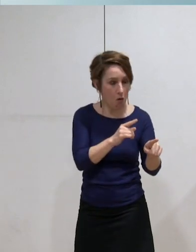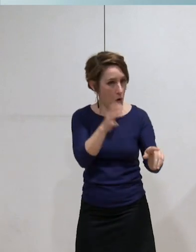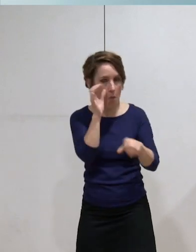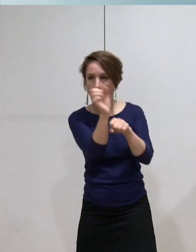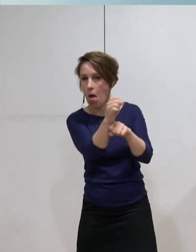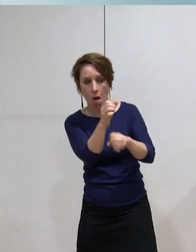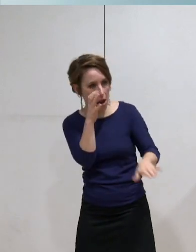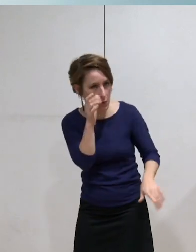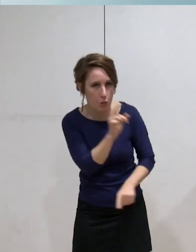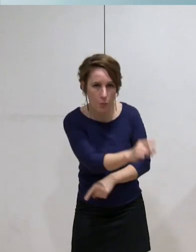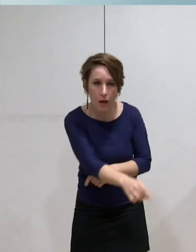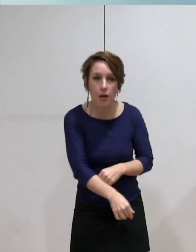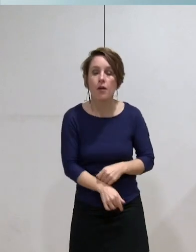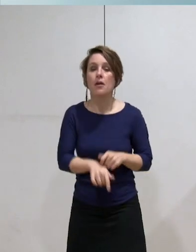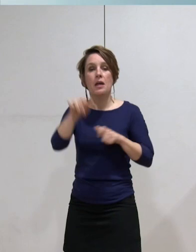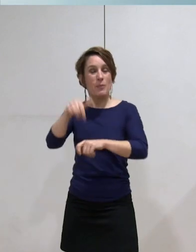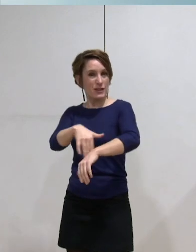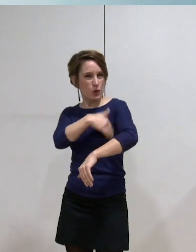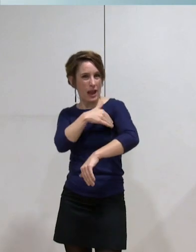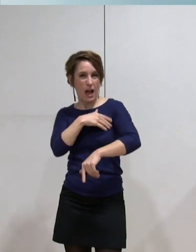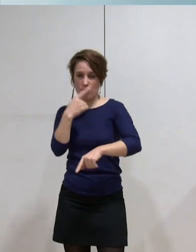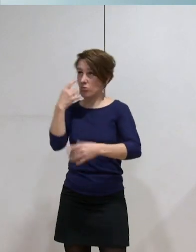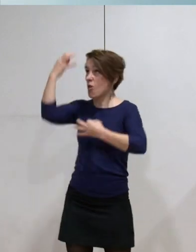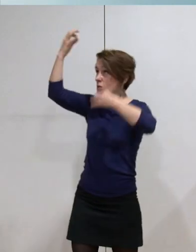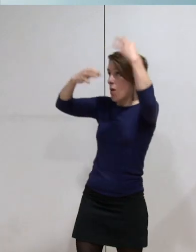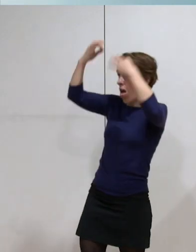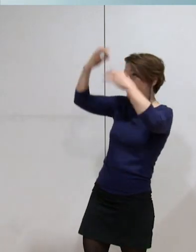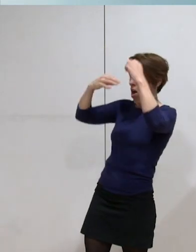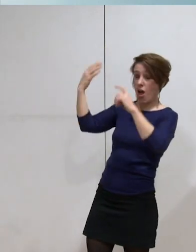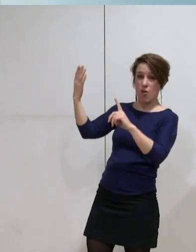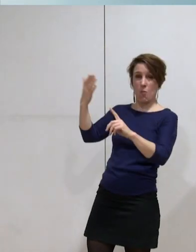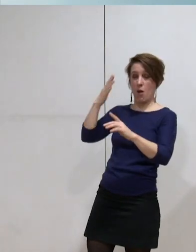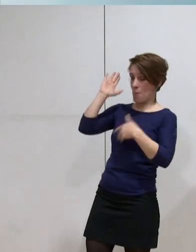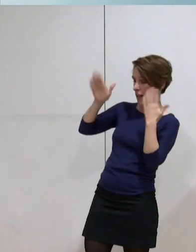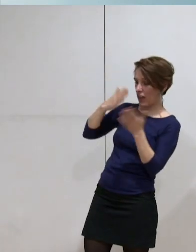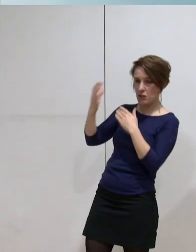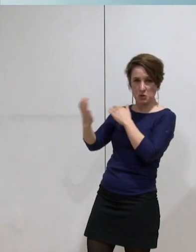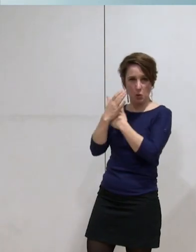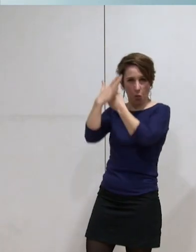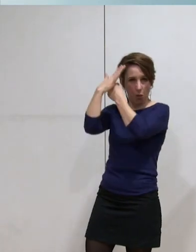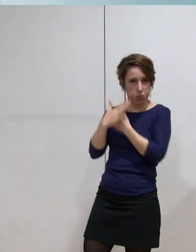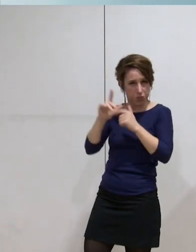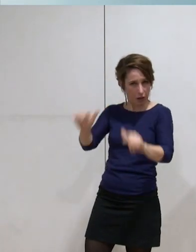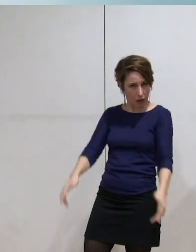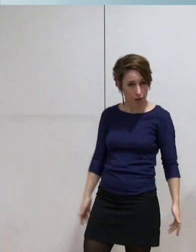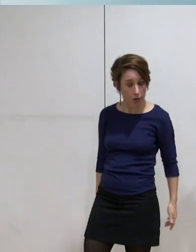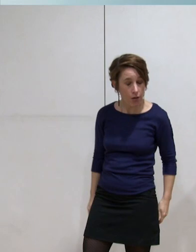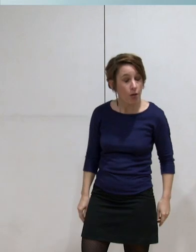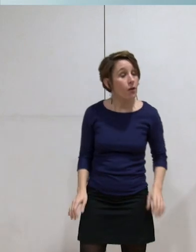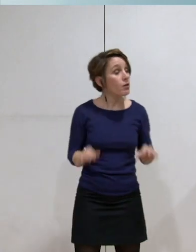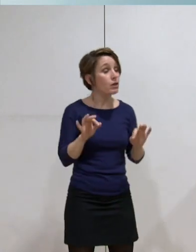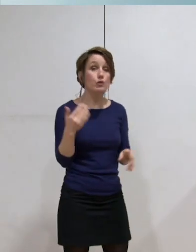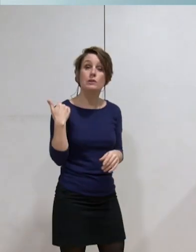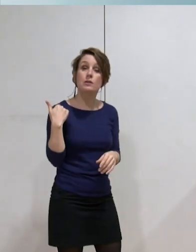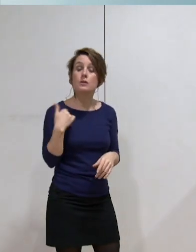des personnels municipaux qui se sentent instrumentalisés et maltraité et je veux dire à ce propos j'ai écouté avec beaucoup